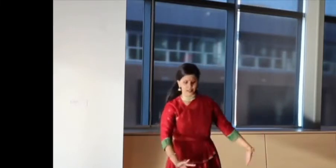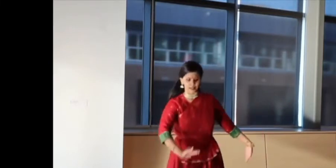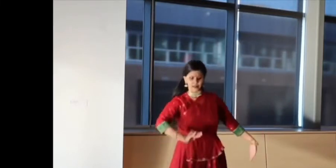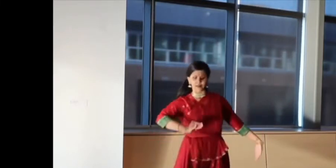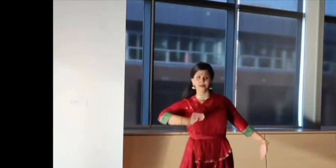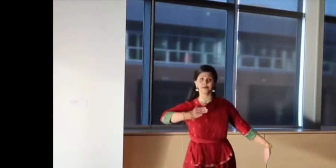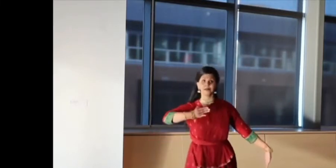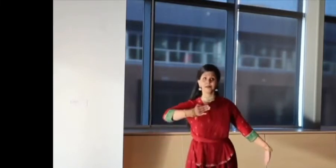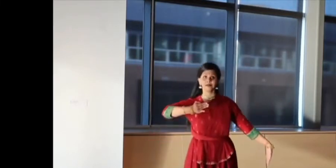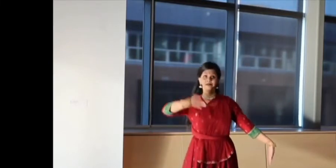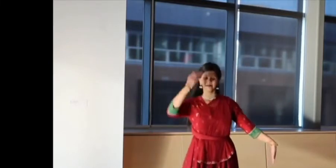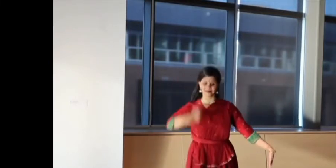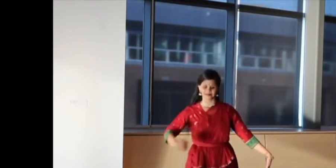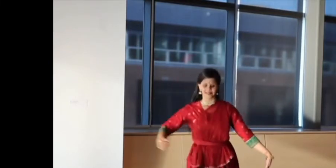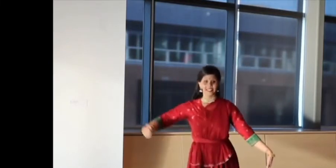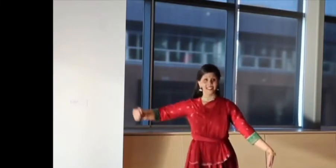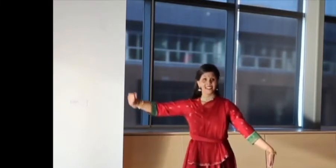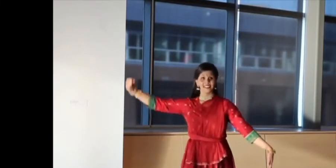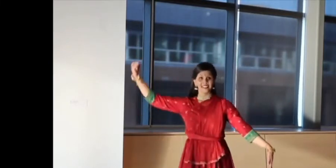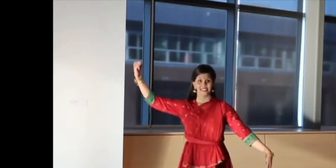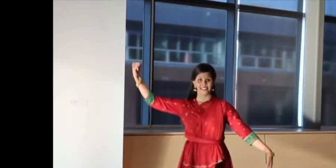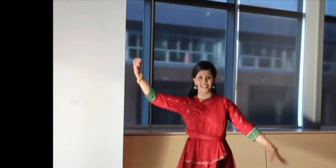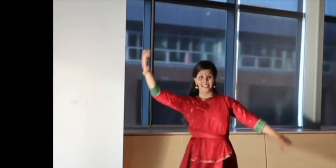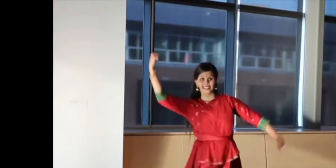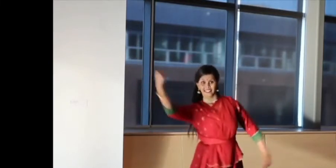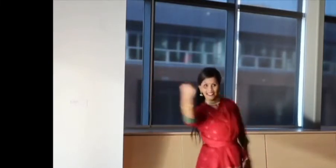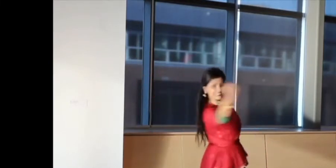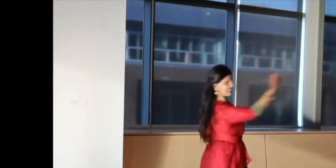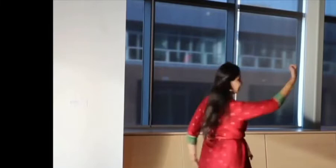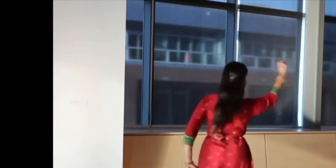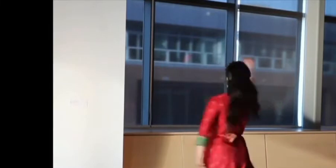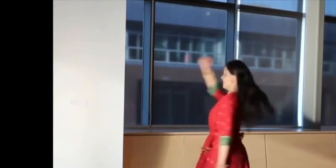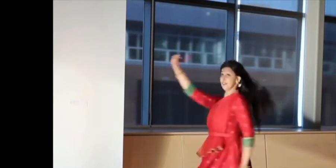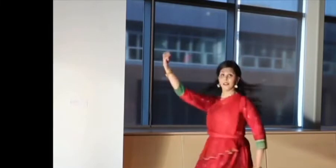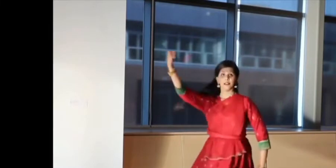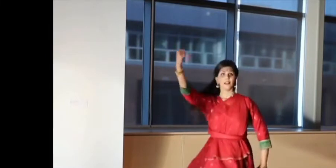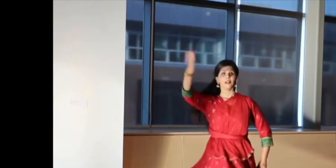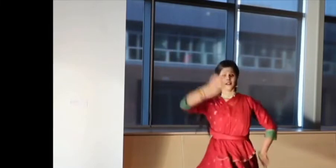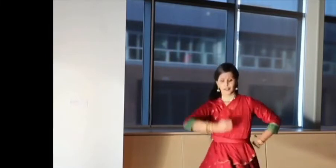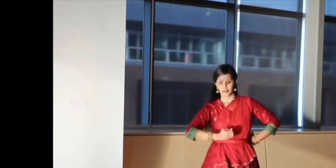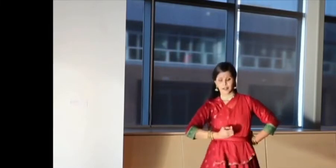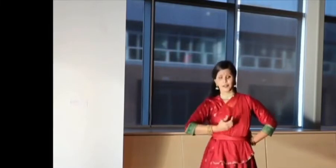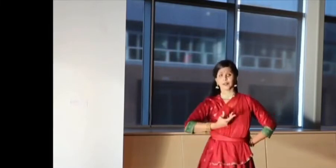गूढगुल्फाय गन्धमत्ताय गोजयप्रदाय धीमहि